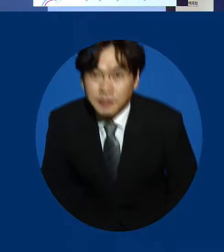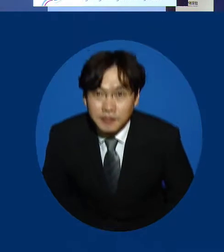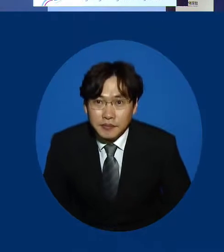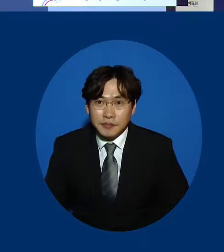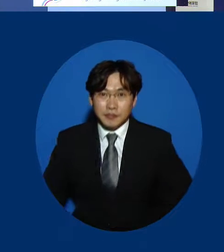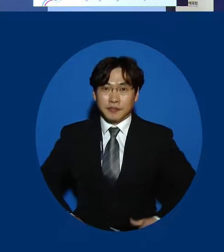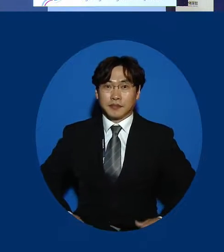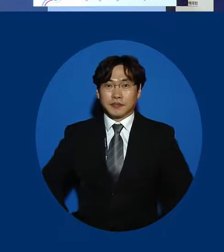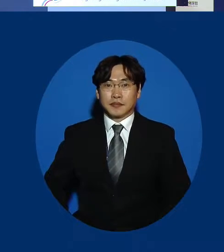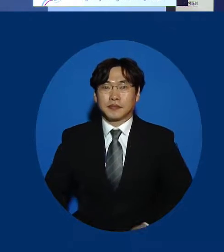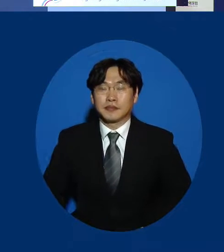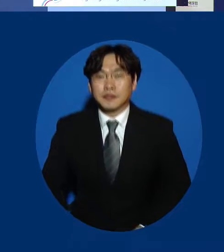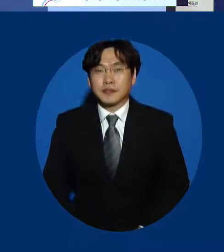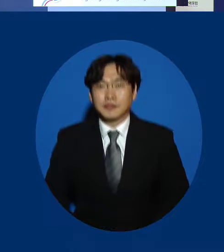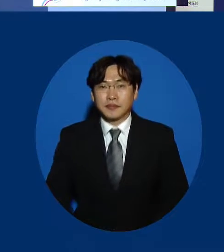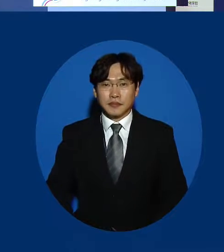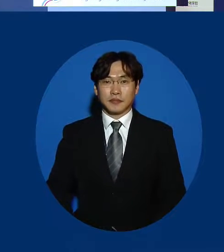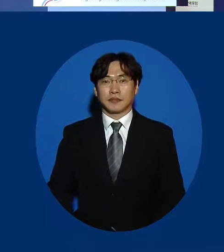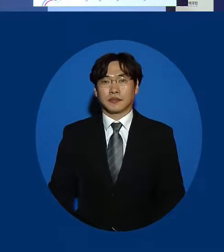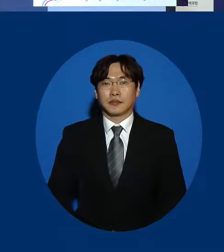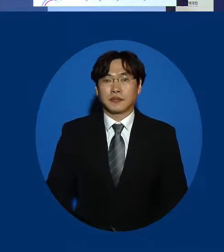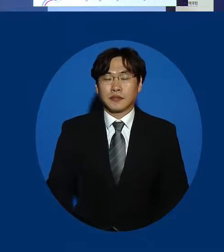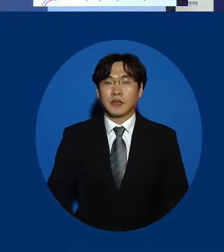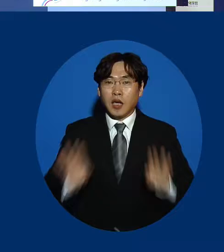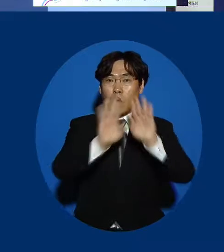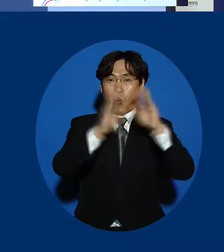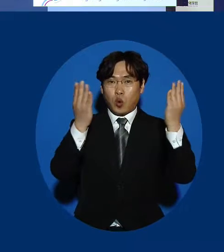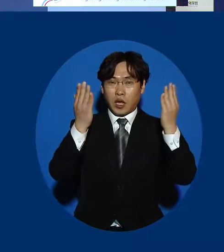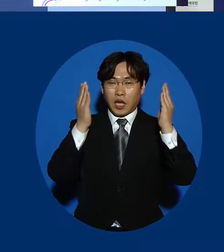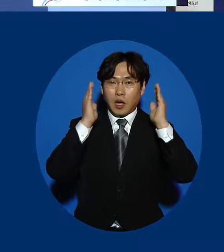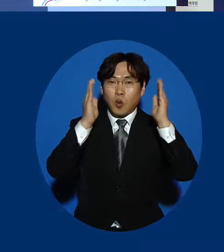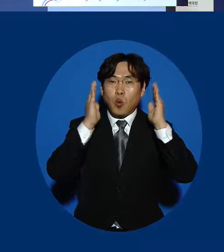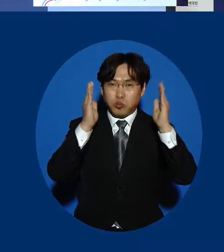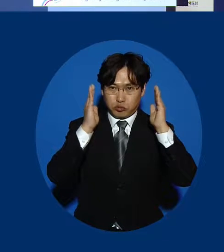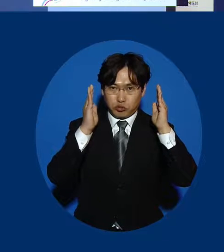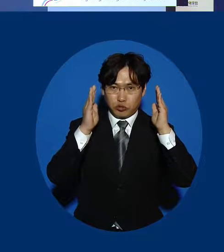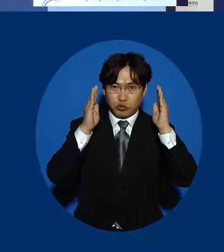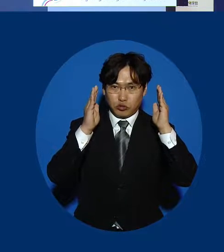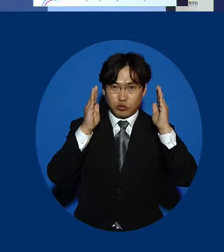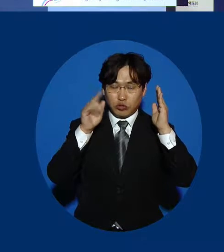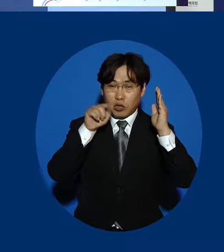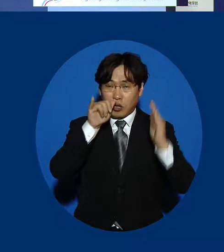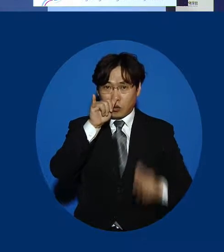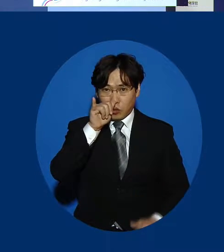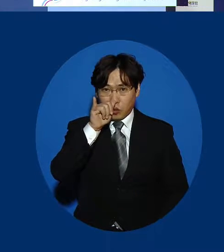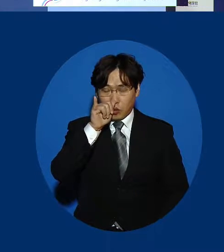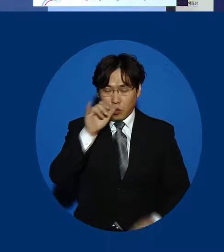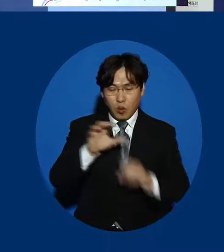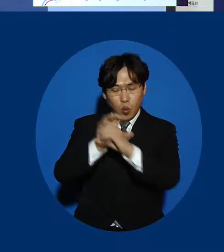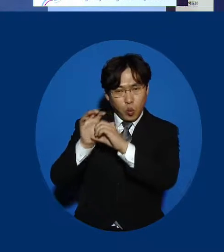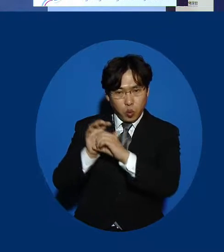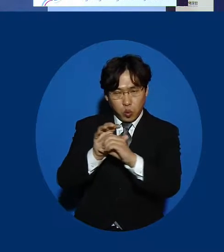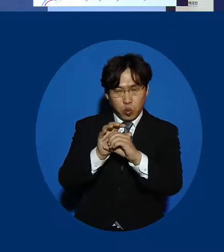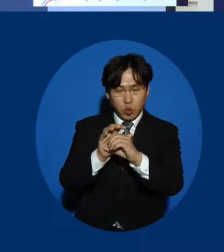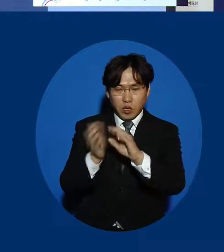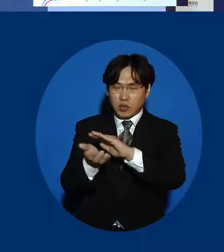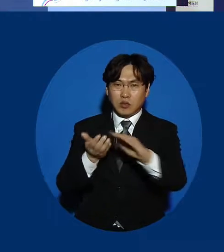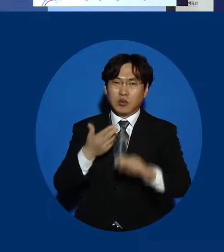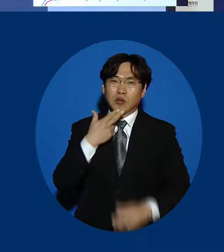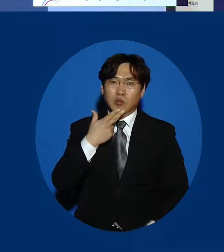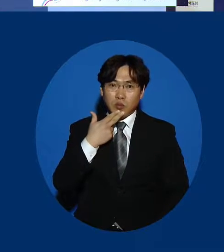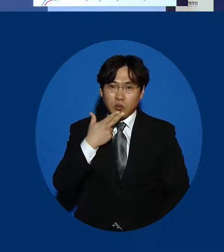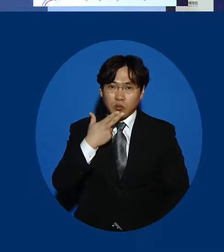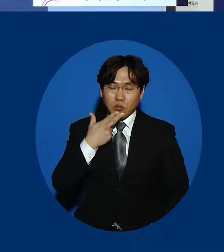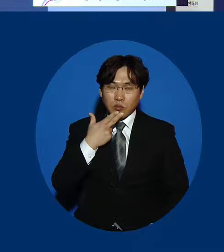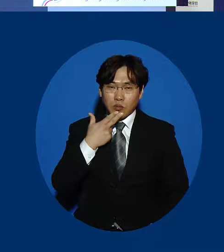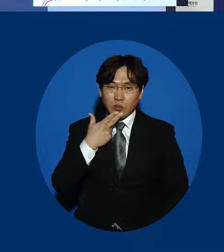공개 강좌 사실 공개 강좌가 과거에는 그렇게 각광을 받지 못했는데 코로나19 이후에 많이 각광을 받았습니다. 왜냐하면